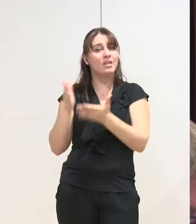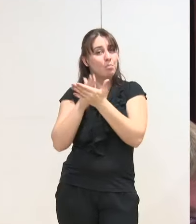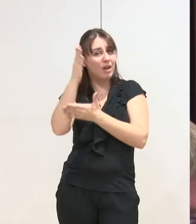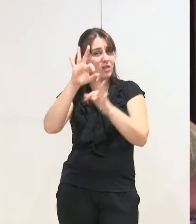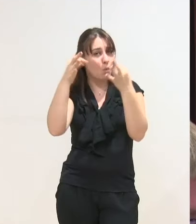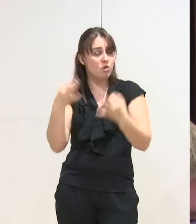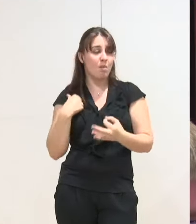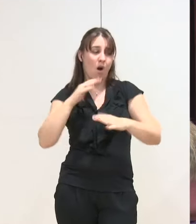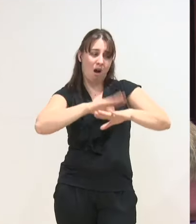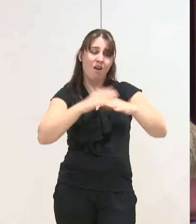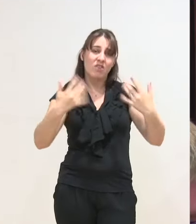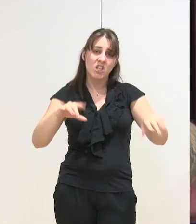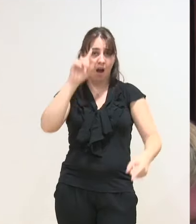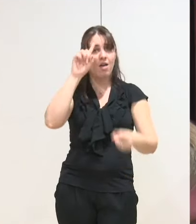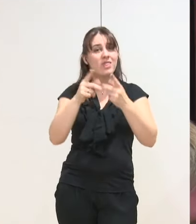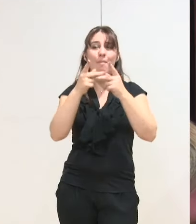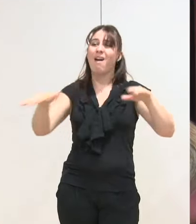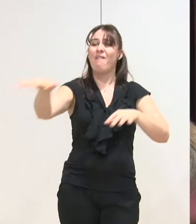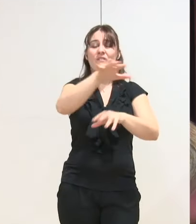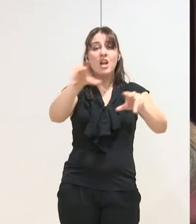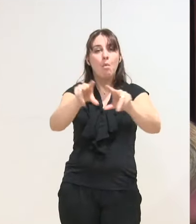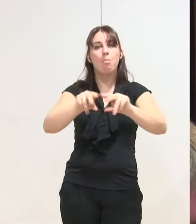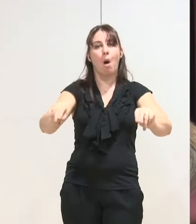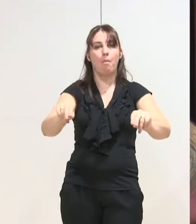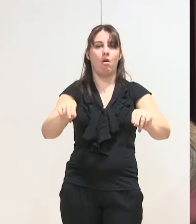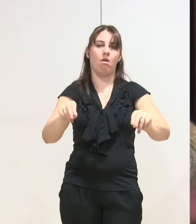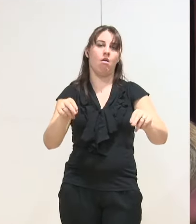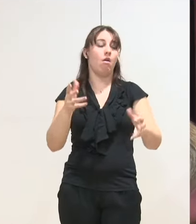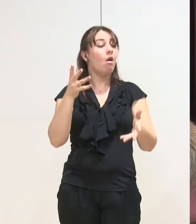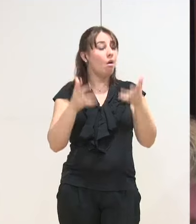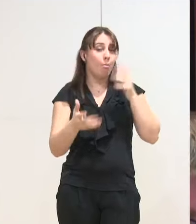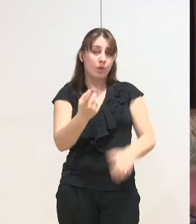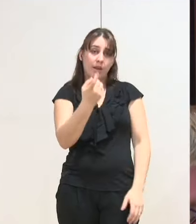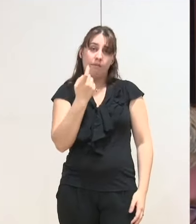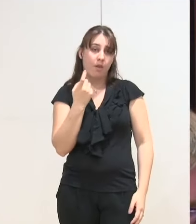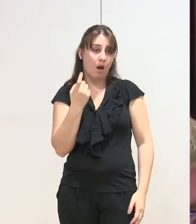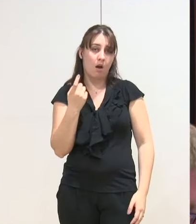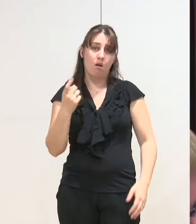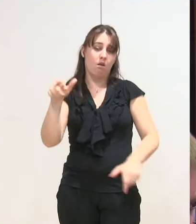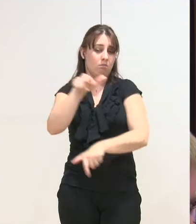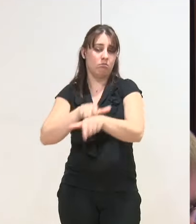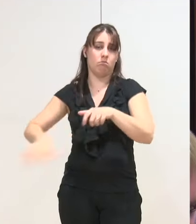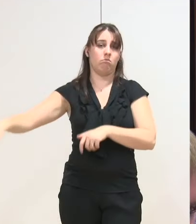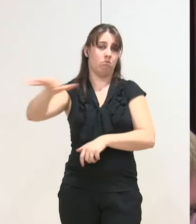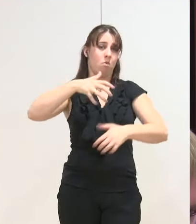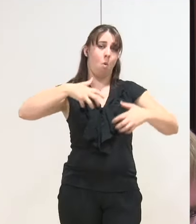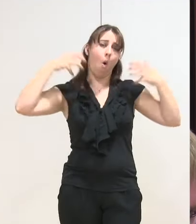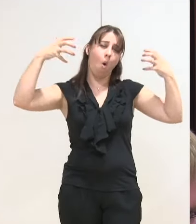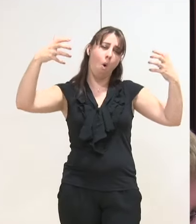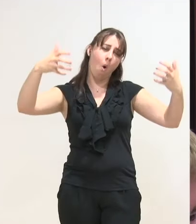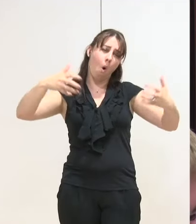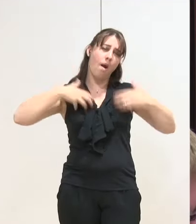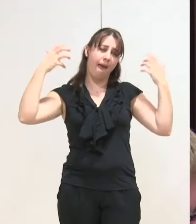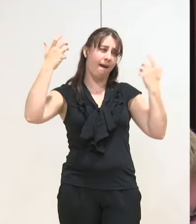particulier sur la propreté urbaine ceci expliquant peut-être la très nette colère des Grenoblois sur le sujet